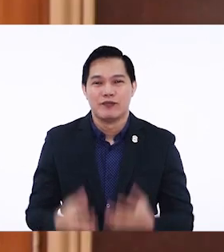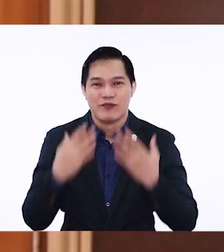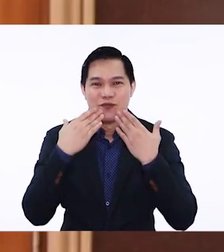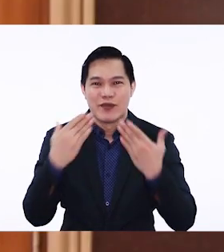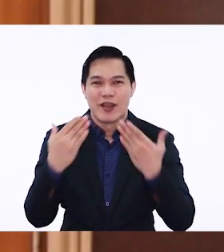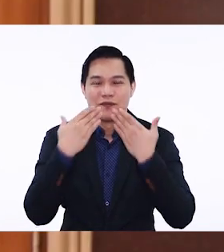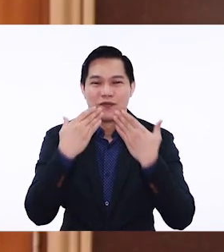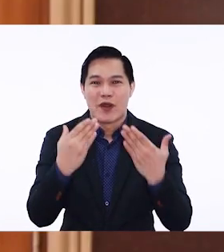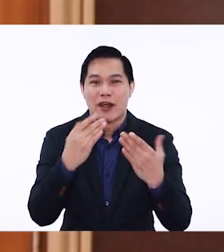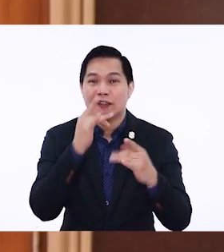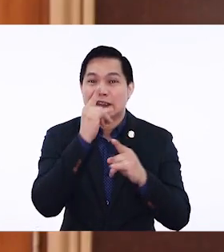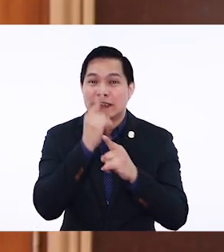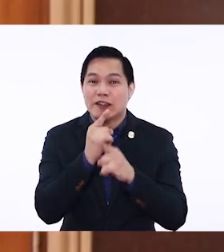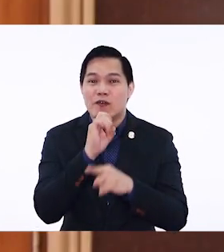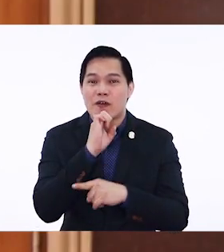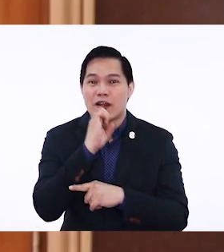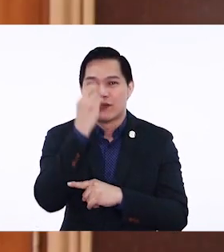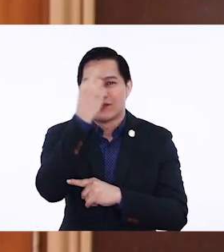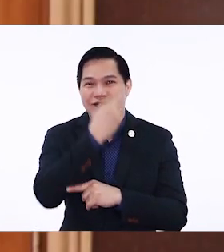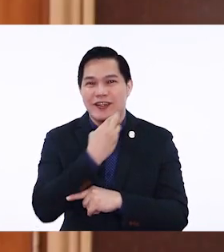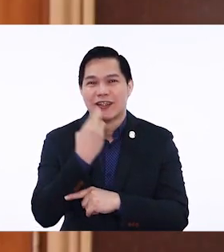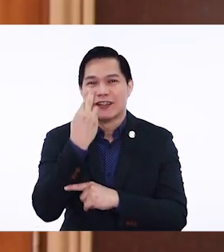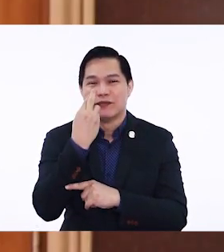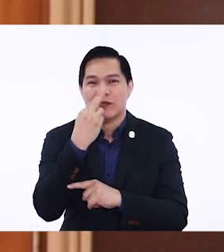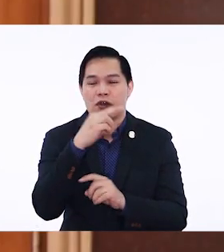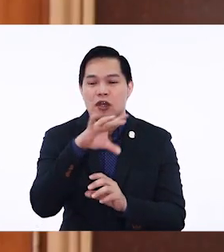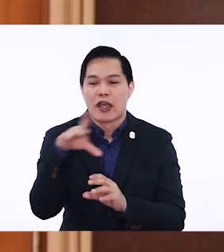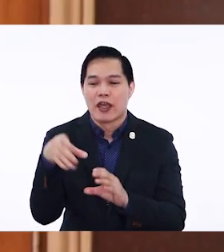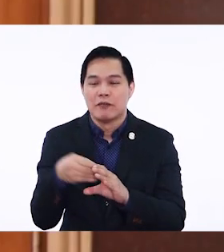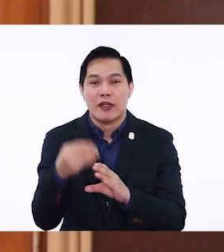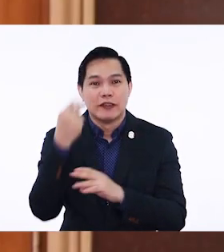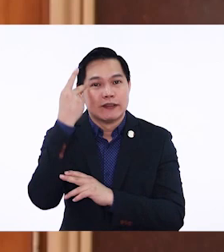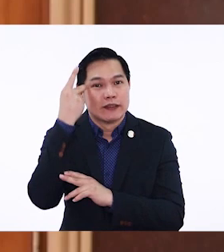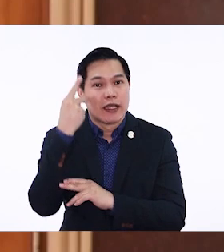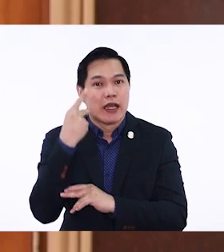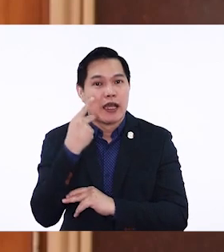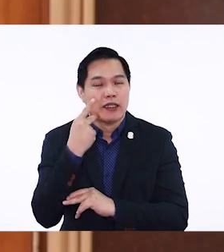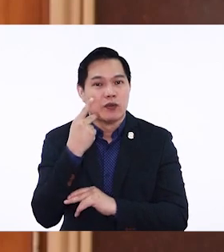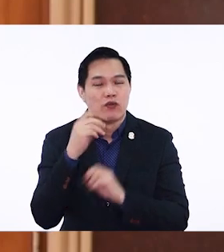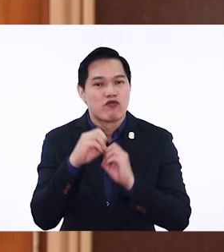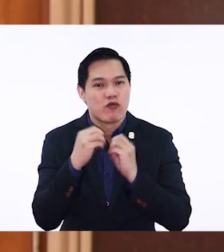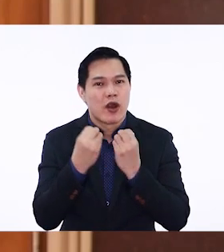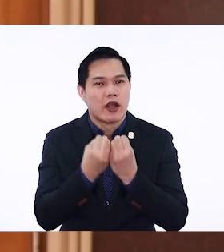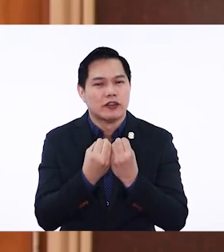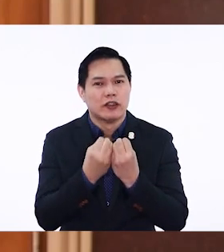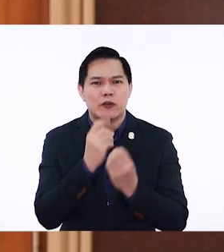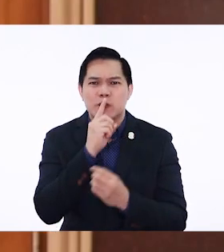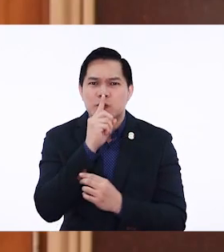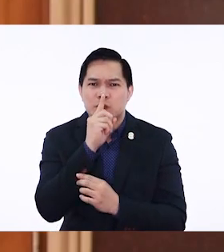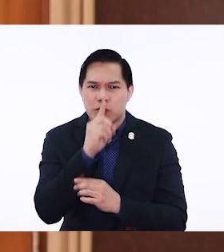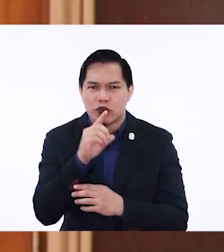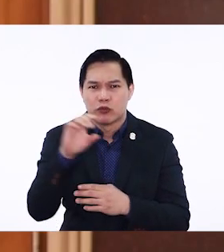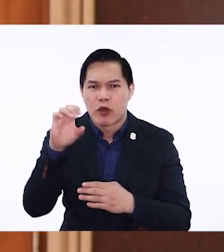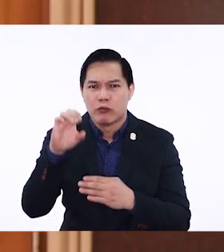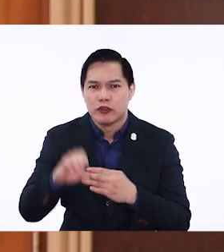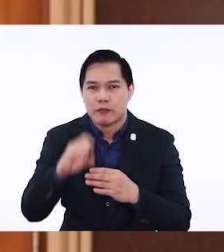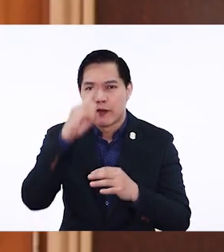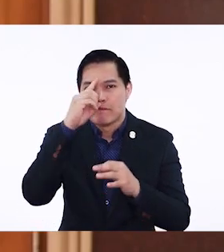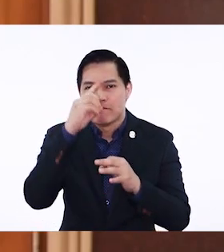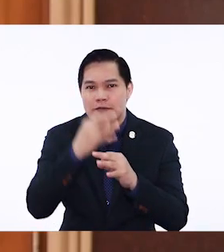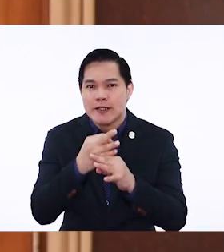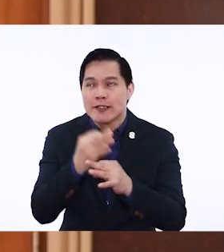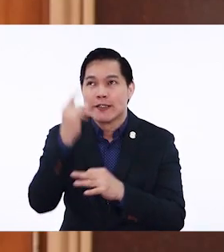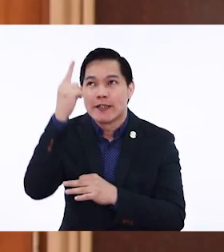Maraming salamat po kapatid na Ella. Ang mga kabilang sa kapisan ng kadiwa ay lubos na sumasampalataya na ang